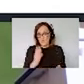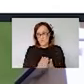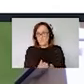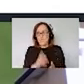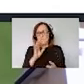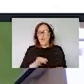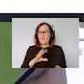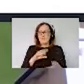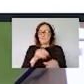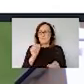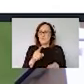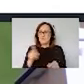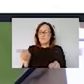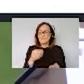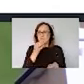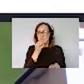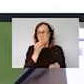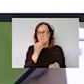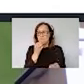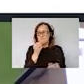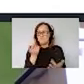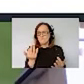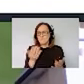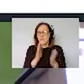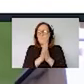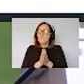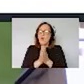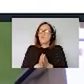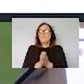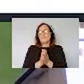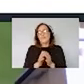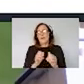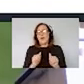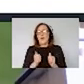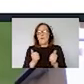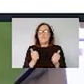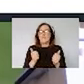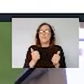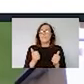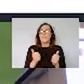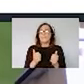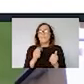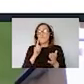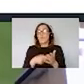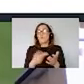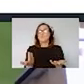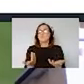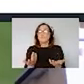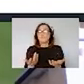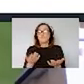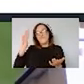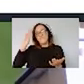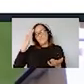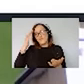Państwa odpowiedzi pojawiła się tak naprawdę prośba o to, żeby, no właśnie,